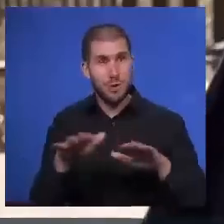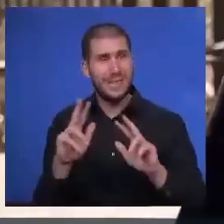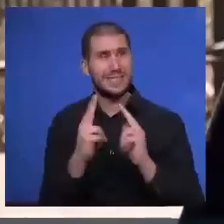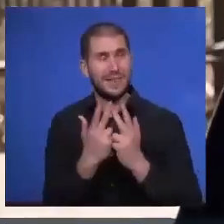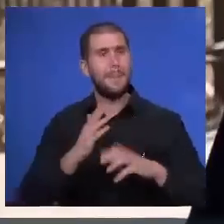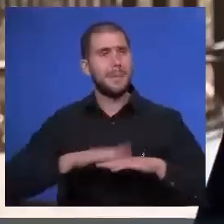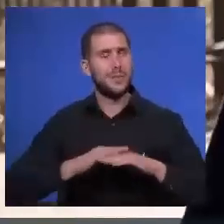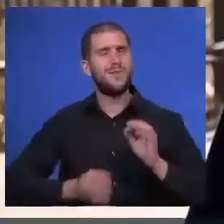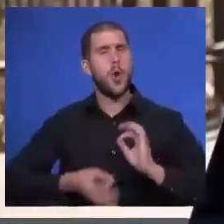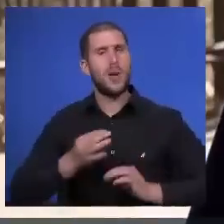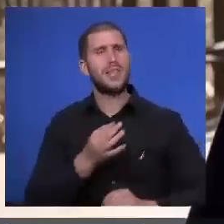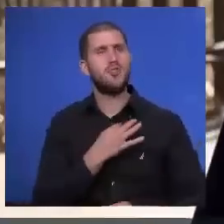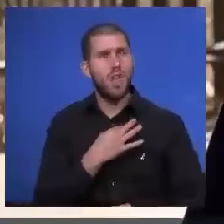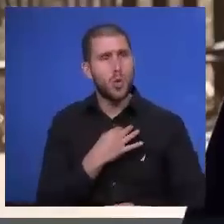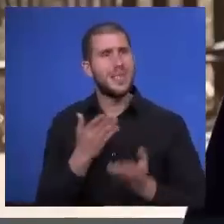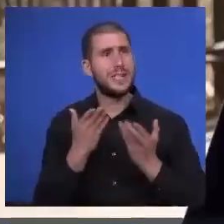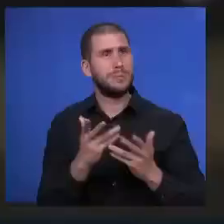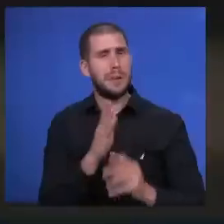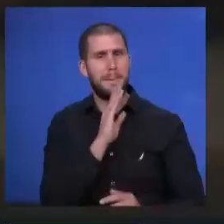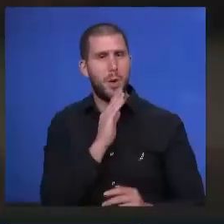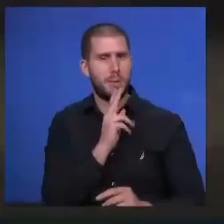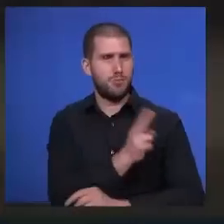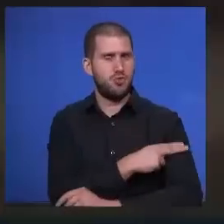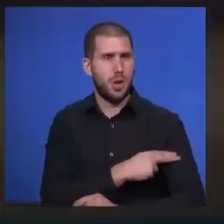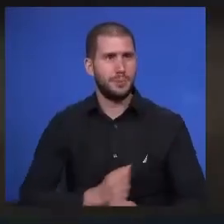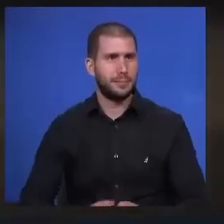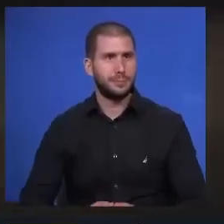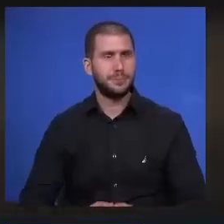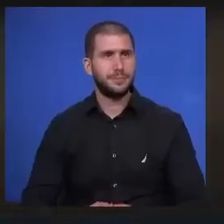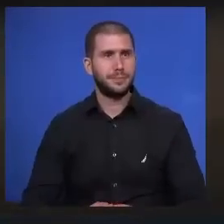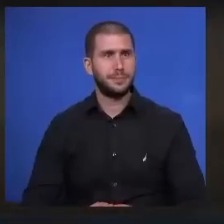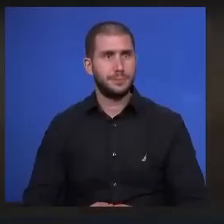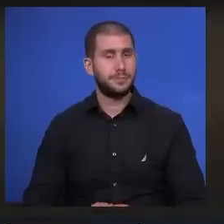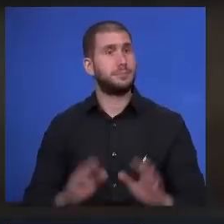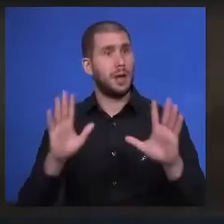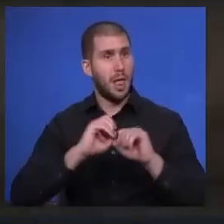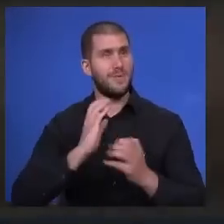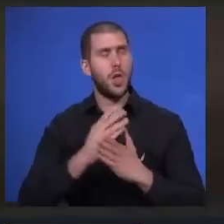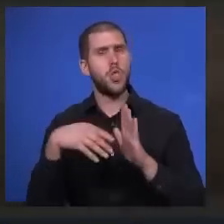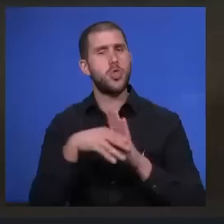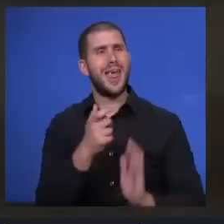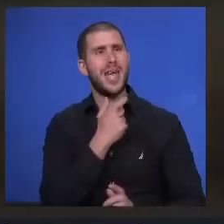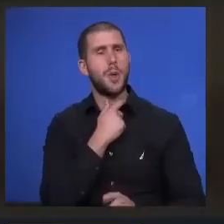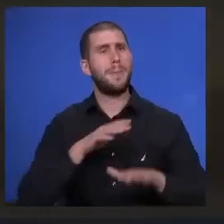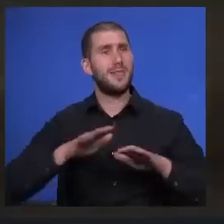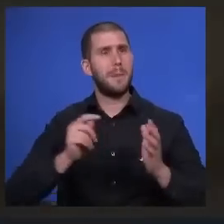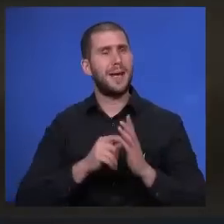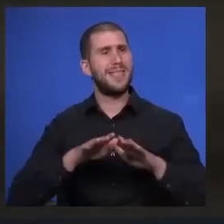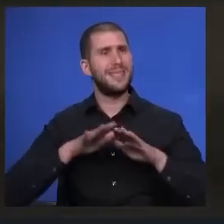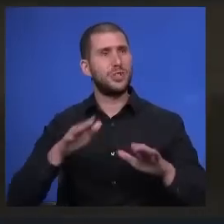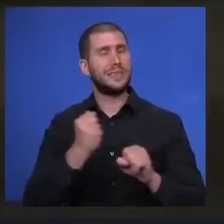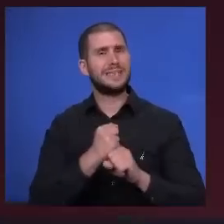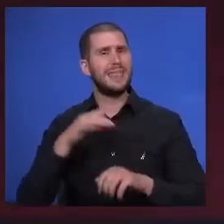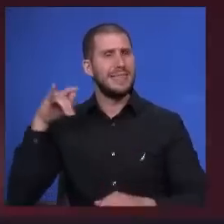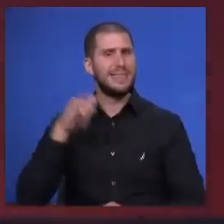מקצועיים ועורכי דין שלנו שיעזרו אם יהיו בעיות במשטרה. הלילה הוכרז נועל חירום בנתב"ג בעקבות טיסה שביצע